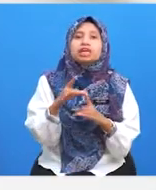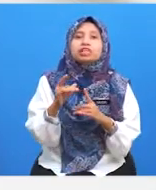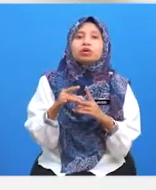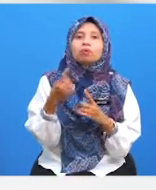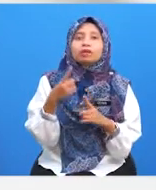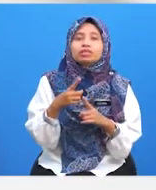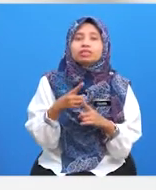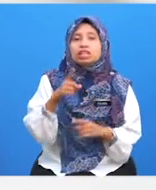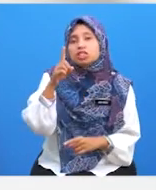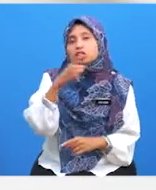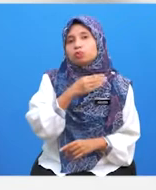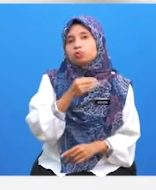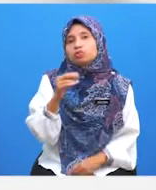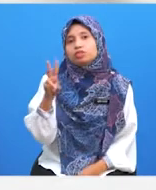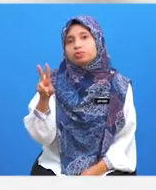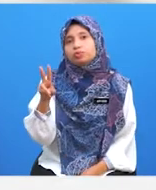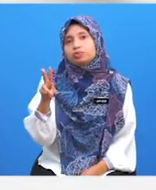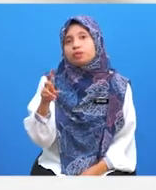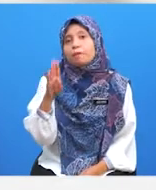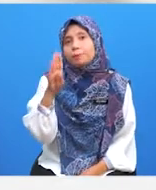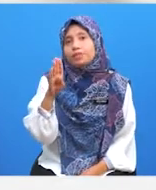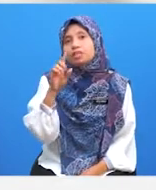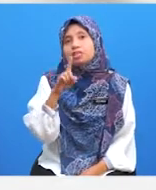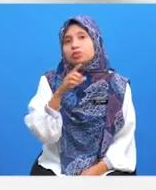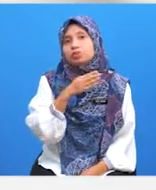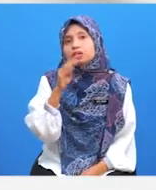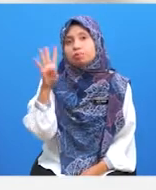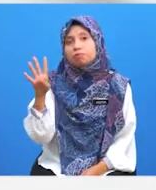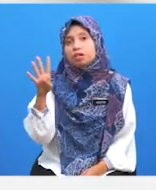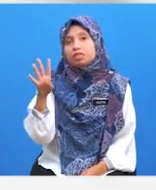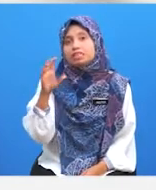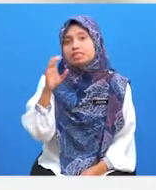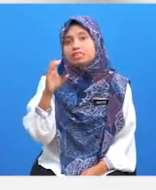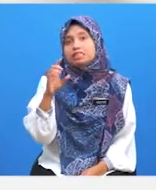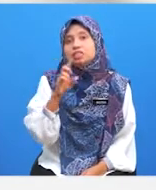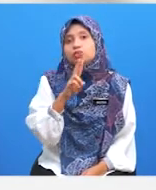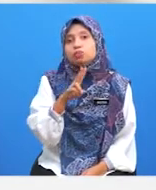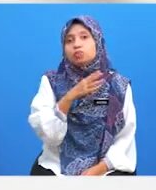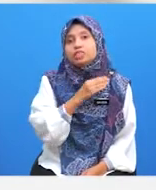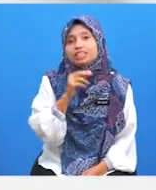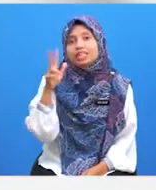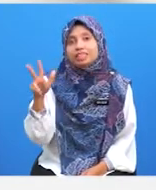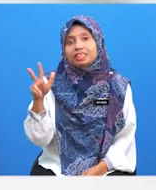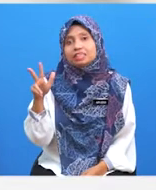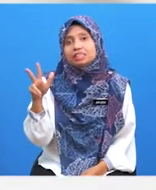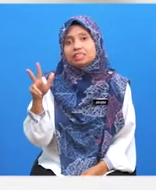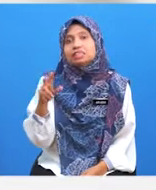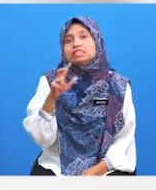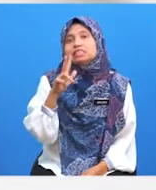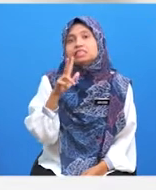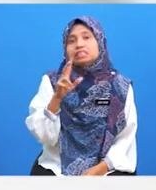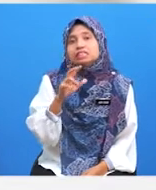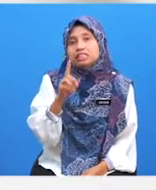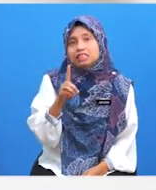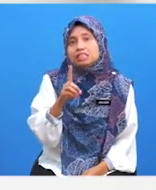li1 dan 2 b 1 dan 4 C 2 dan 3